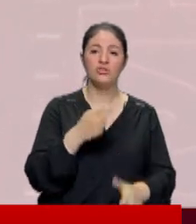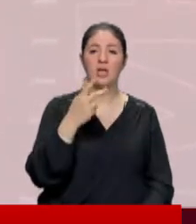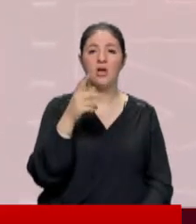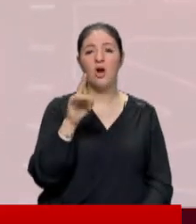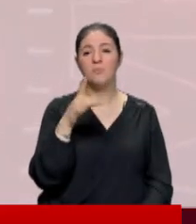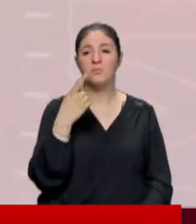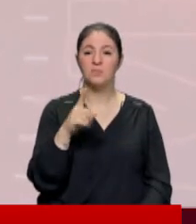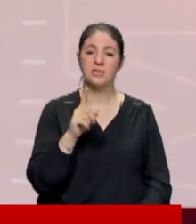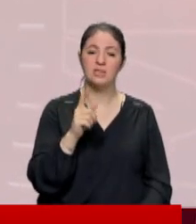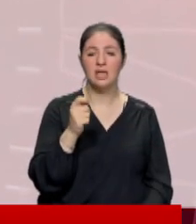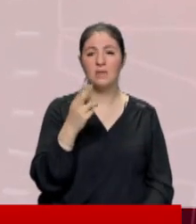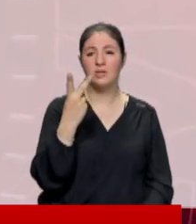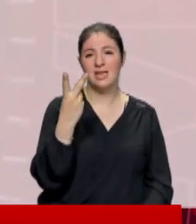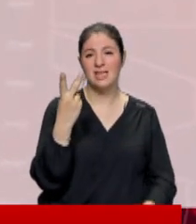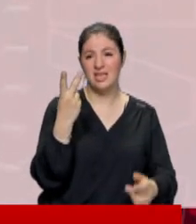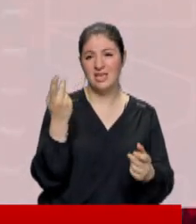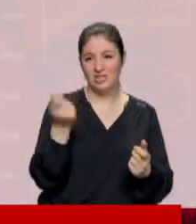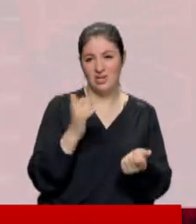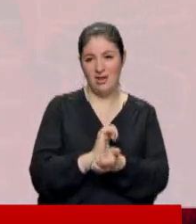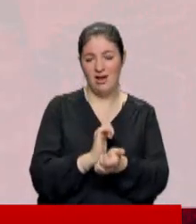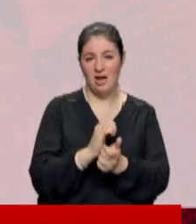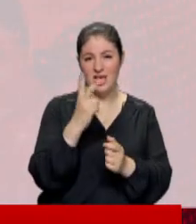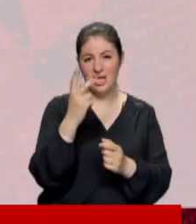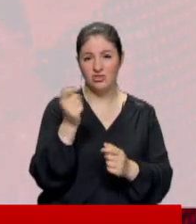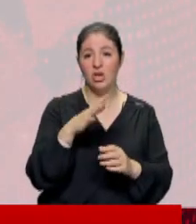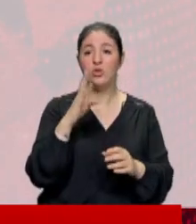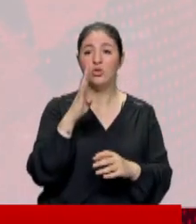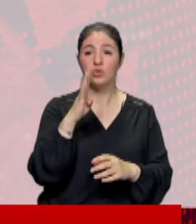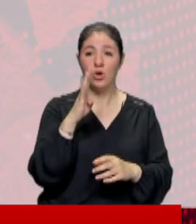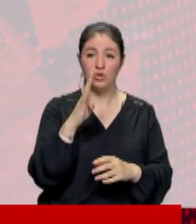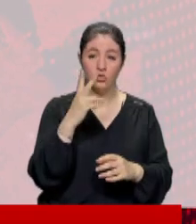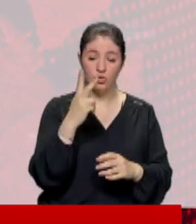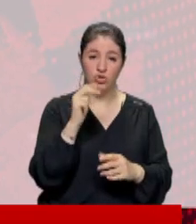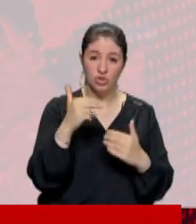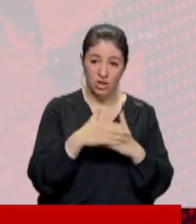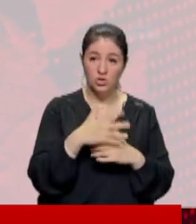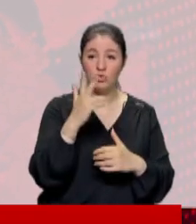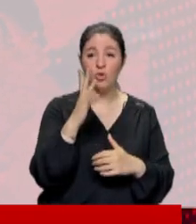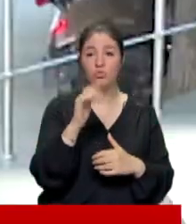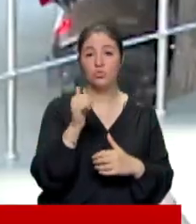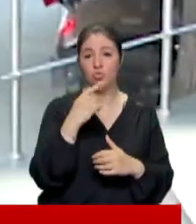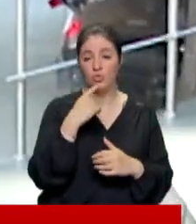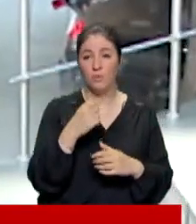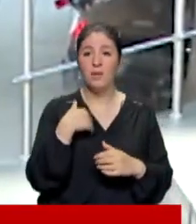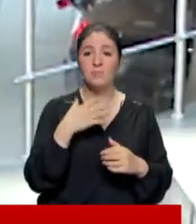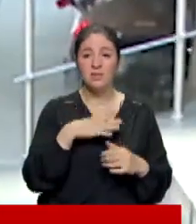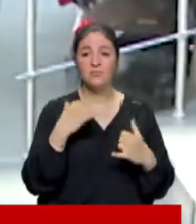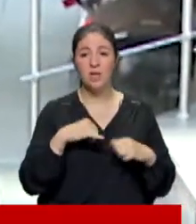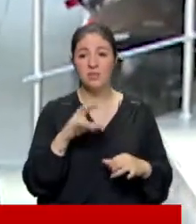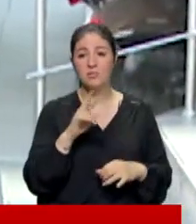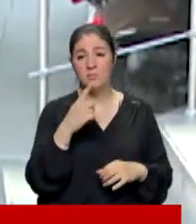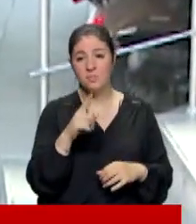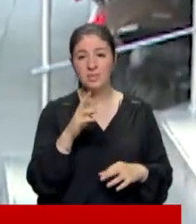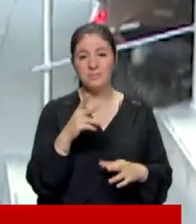bin lira civarında olacaktır 2 kişilik bir ailenin. 3 gece 4 gün her şey dahil 4 yıldız bir otelden bahsediyoruz. Benim istediğim tatil 20